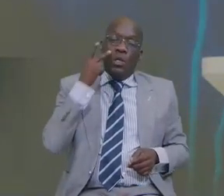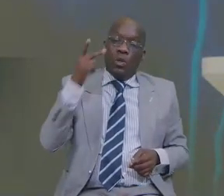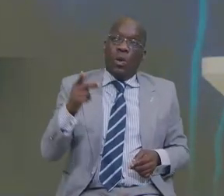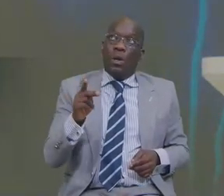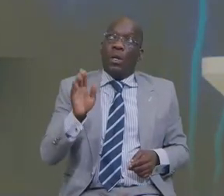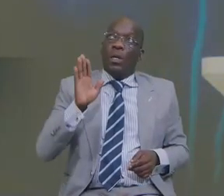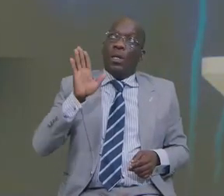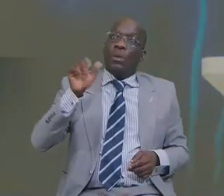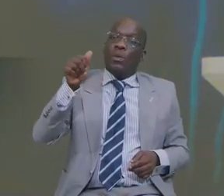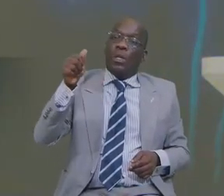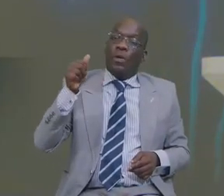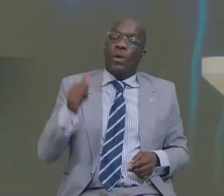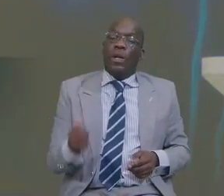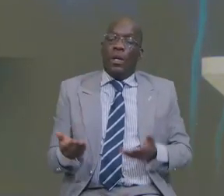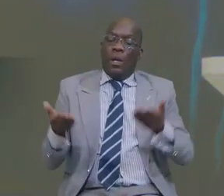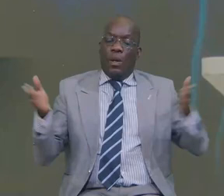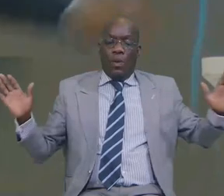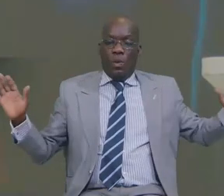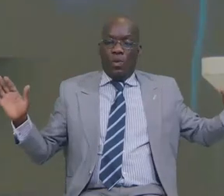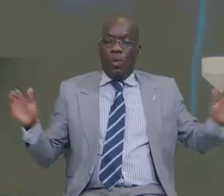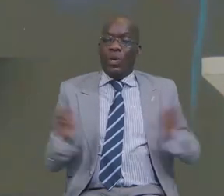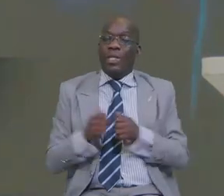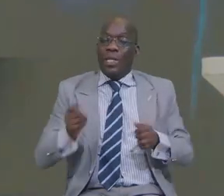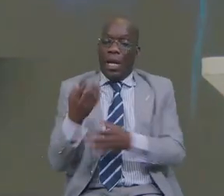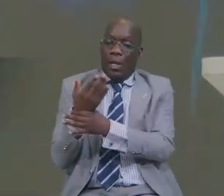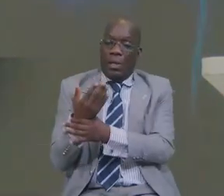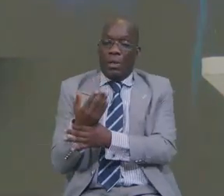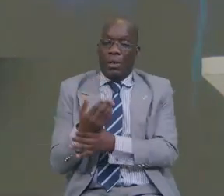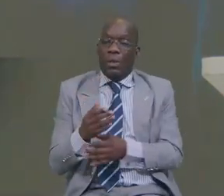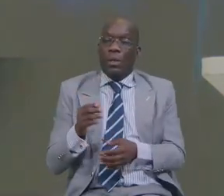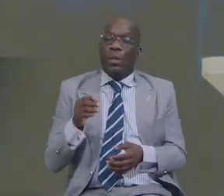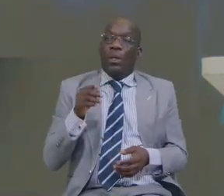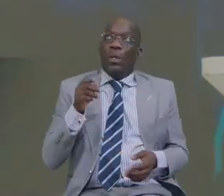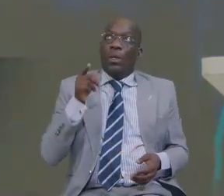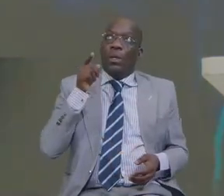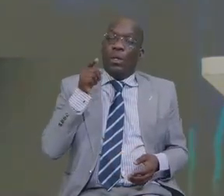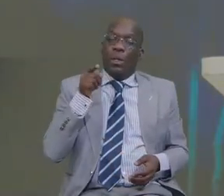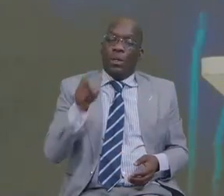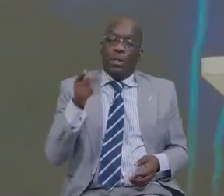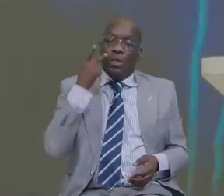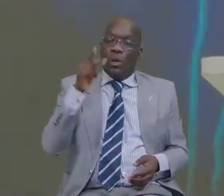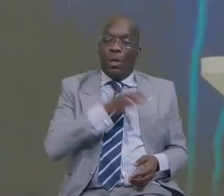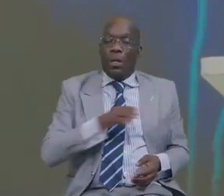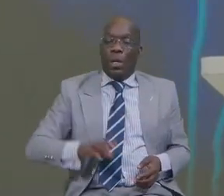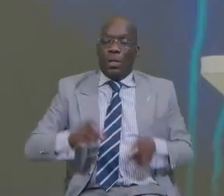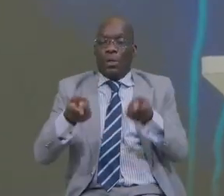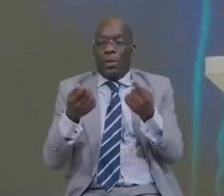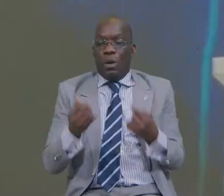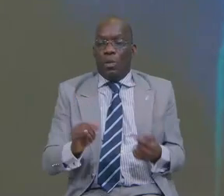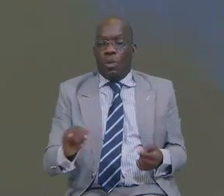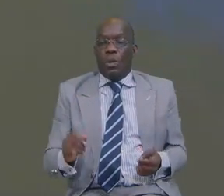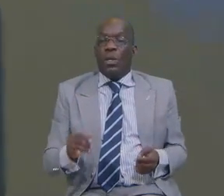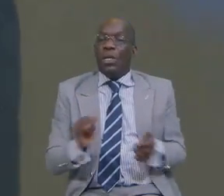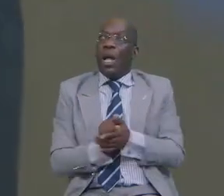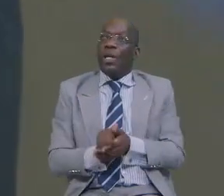Il s'est vu étendant les mains comme ça, ayant les mains tendues comme ça, il a vu Christ qui venait, qui